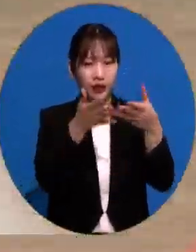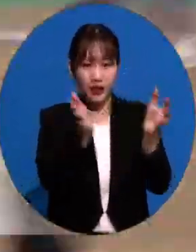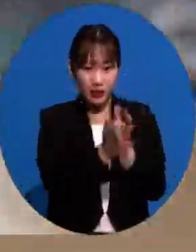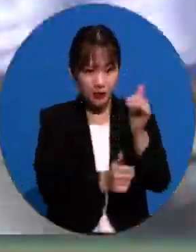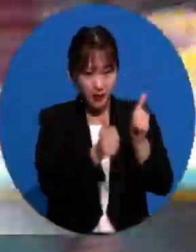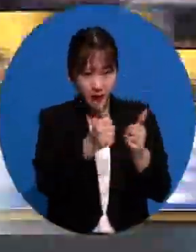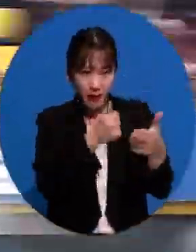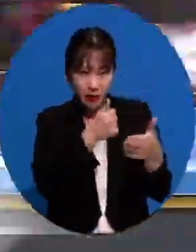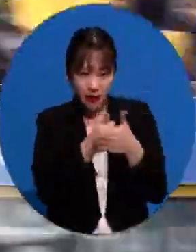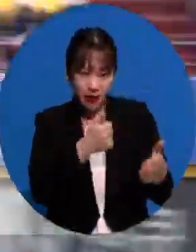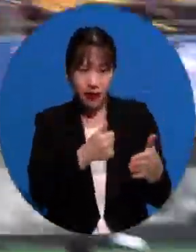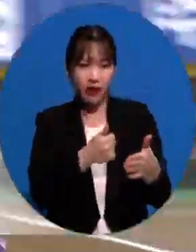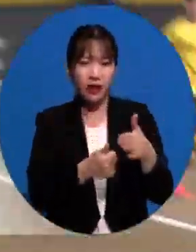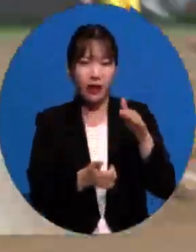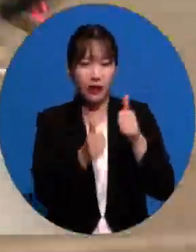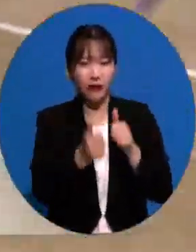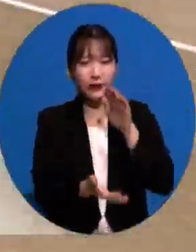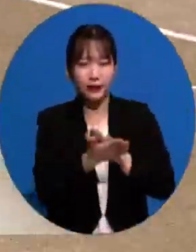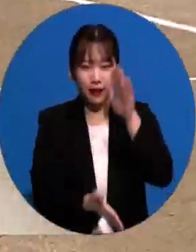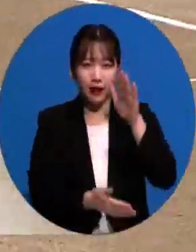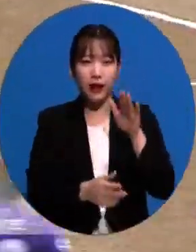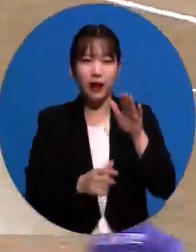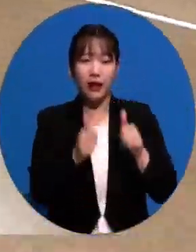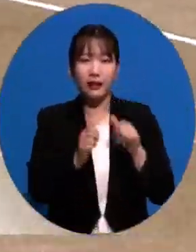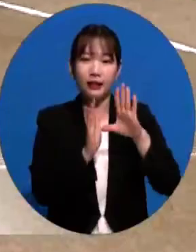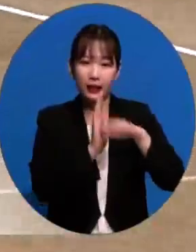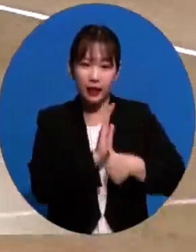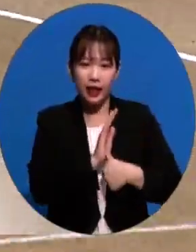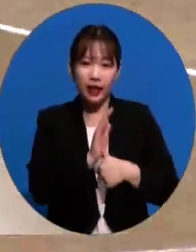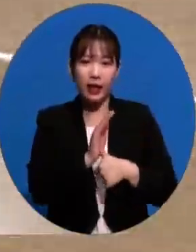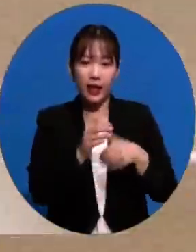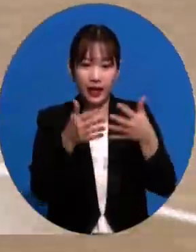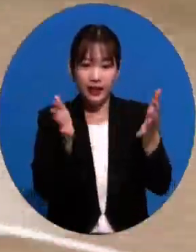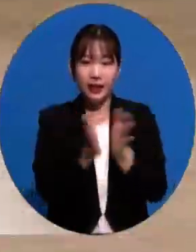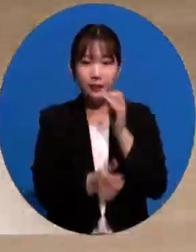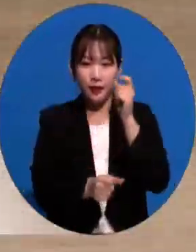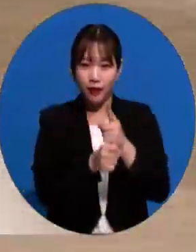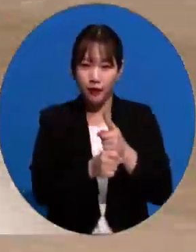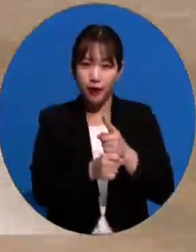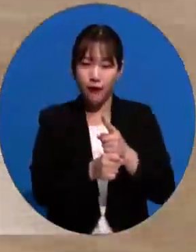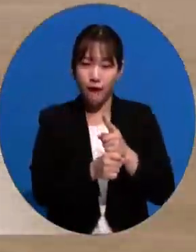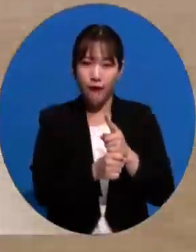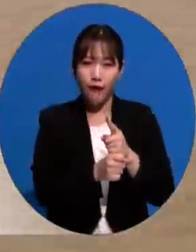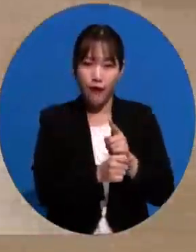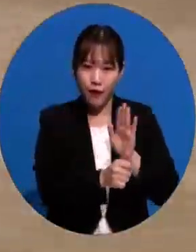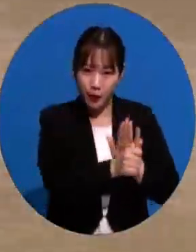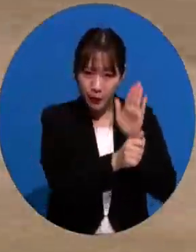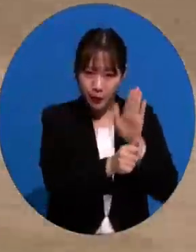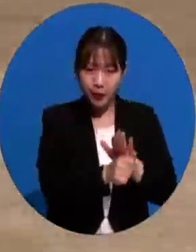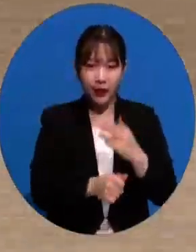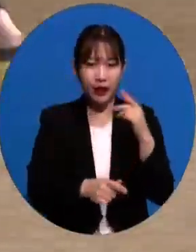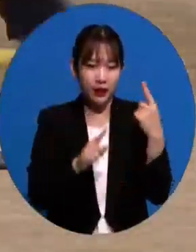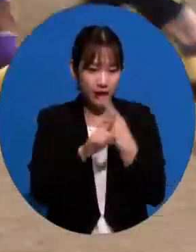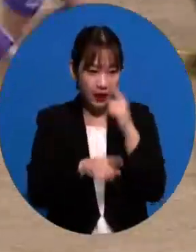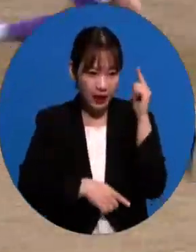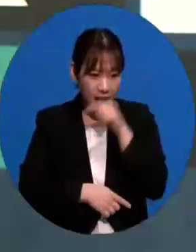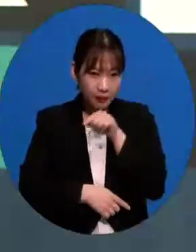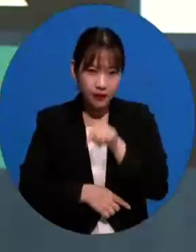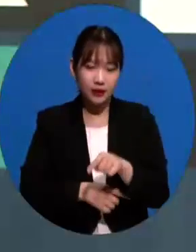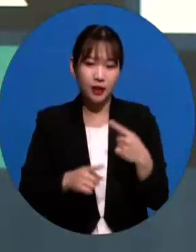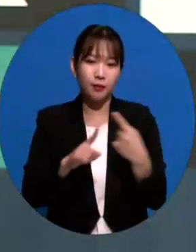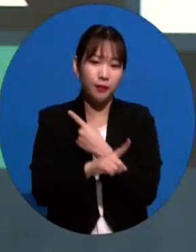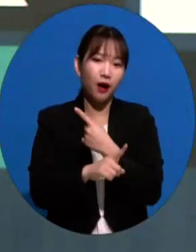때보다 치열한 경쟁이 펼쳐질 리그에서 고유의 팀 색깔을 지키고 단점은 보완해 살아남겠다고 각오를